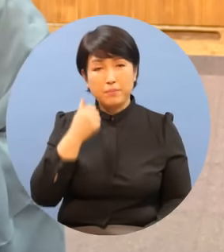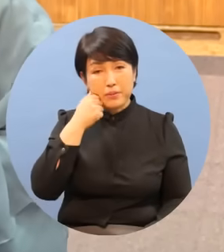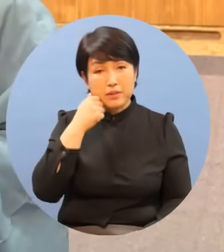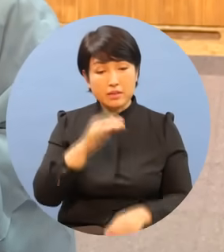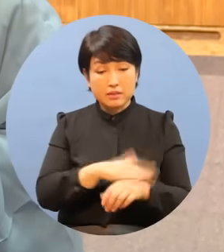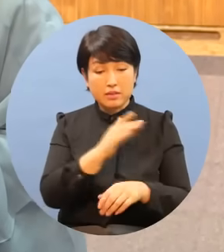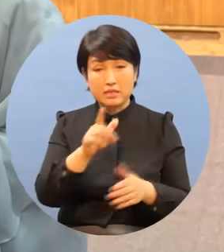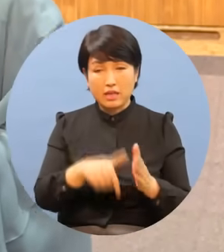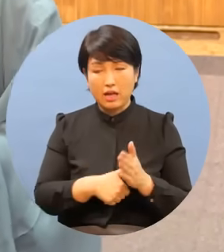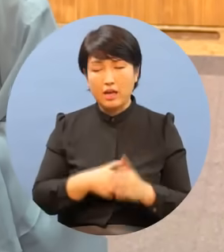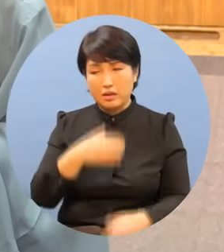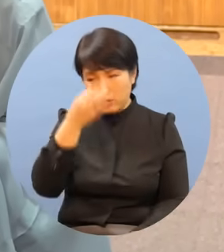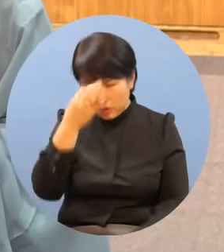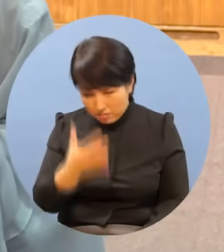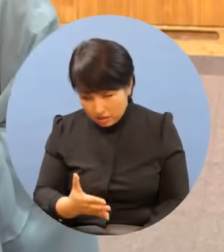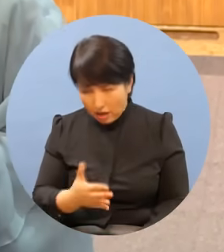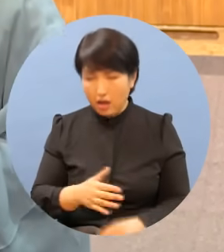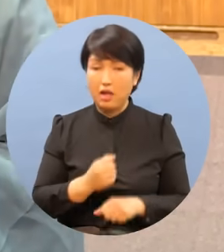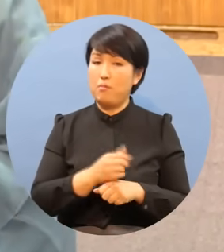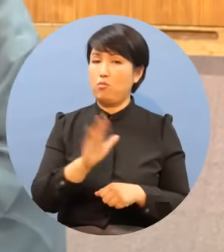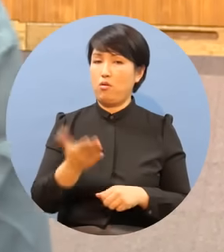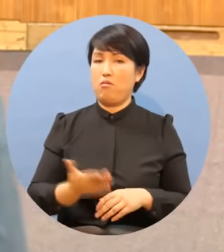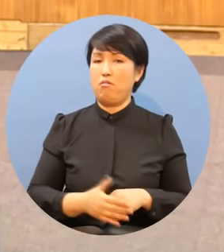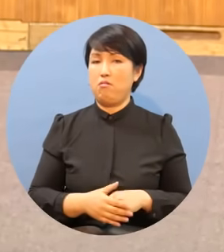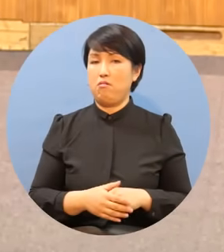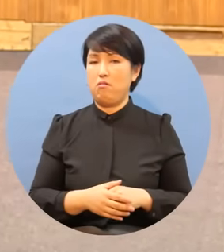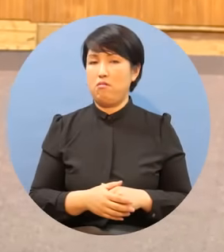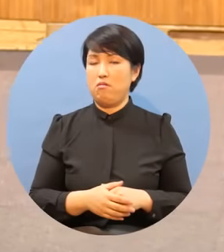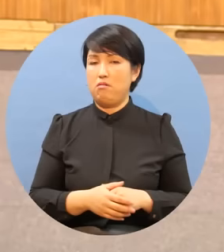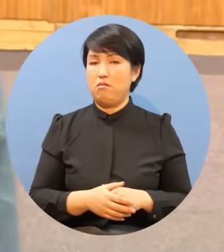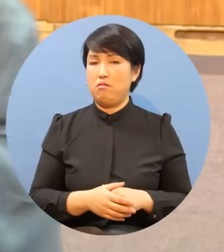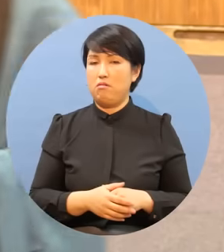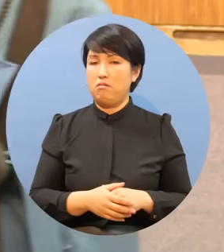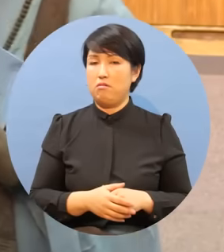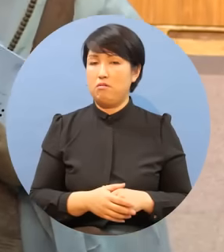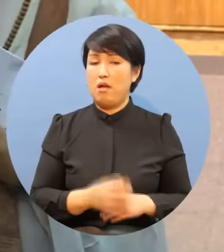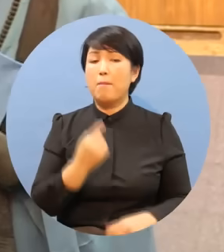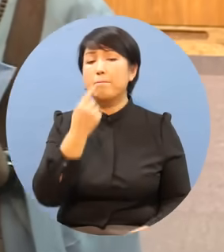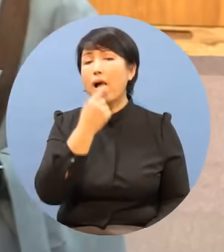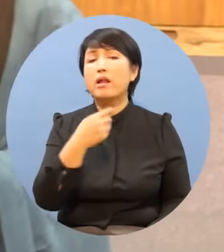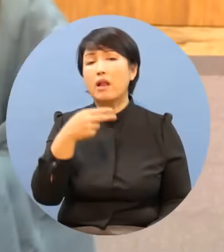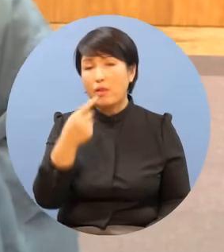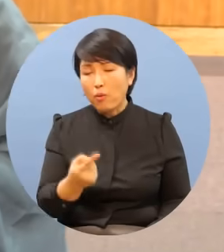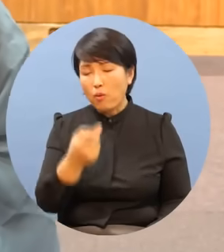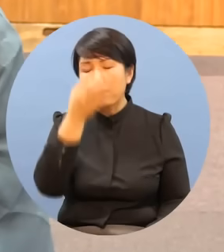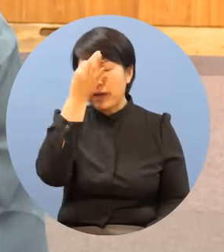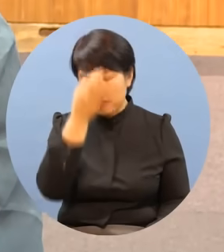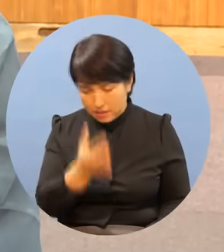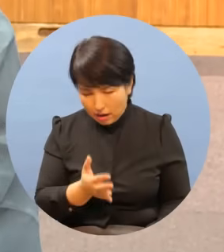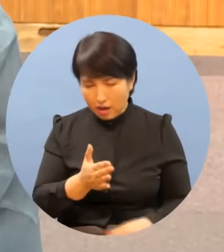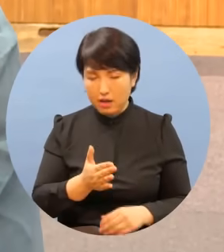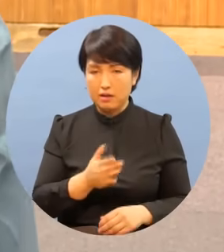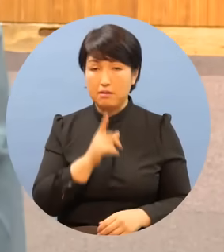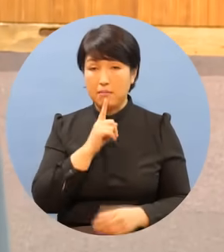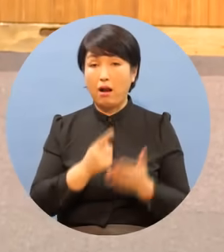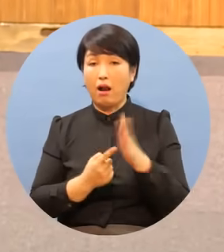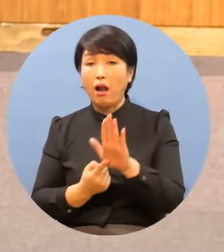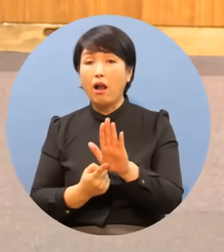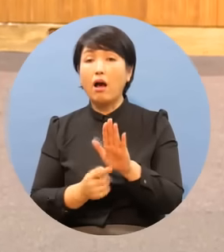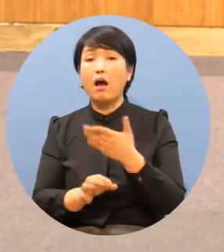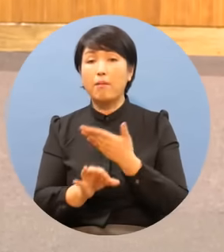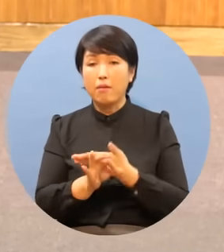돼요. 저게 말만 그럴 거 이제 시간이 지나면 그죠. 그래도 말이라도 죄송합니다